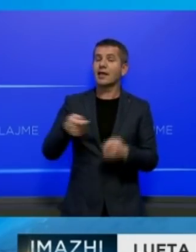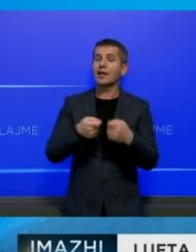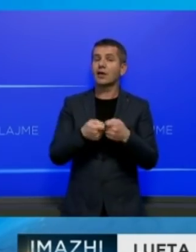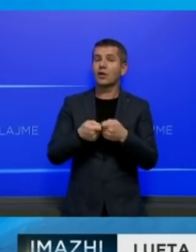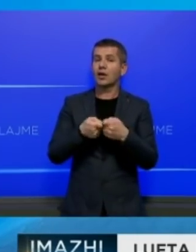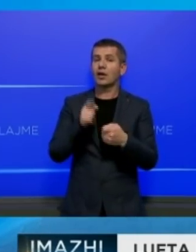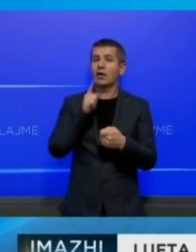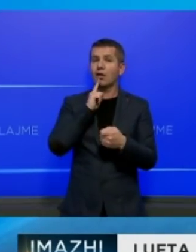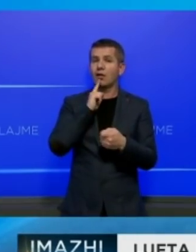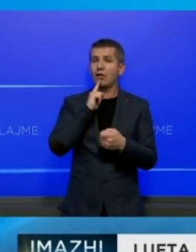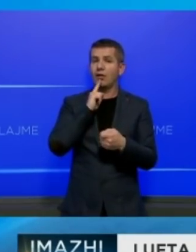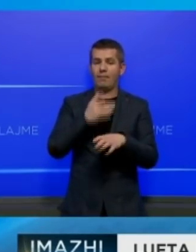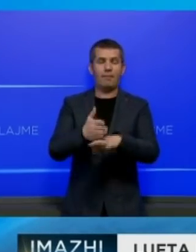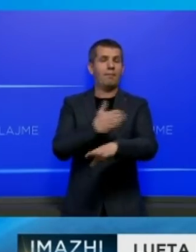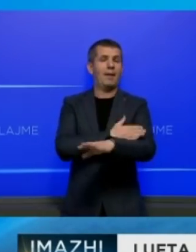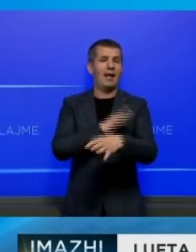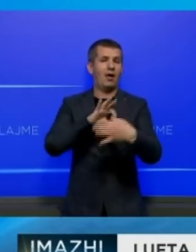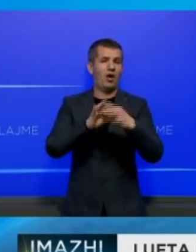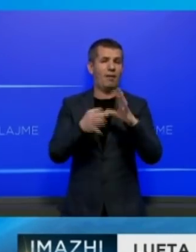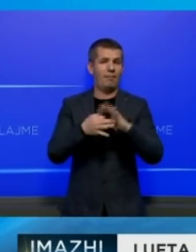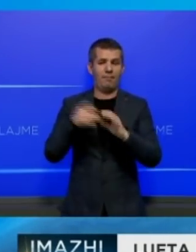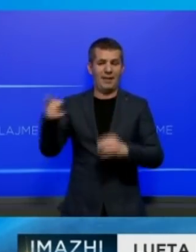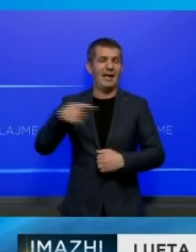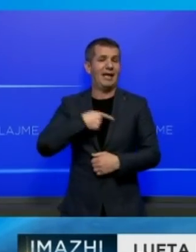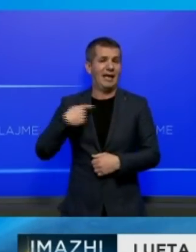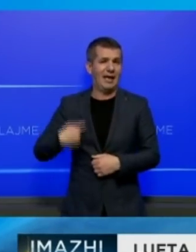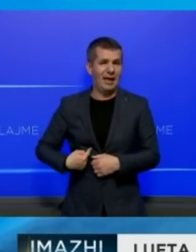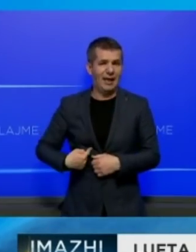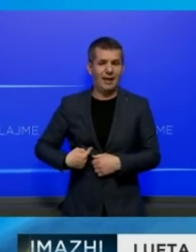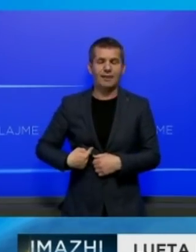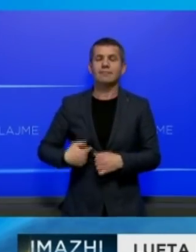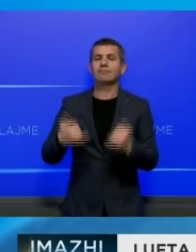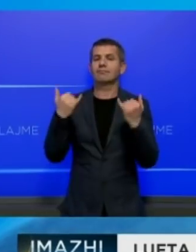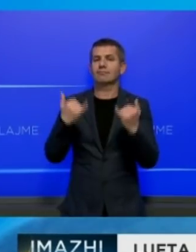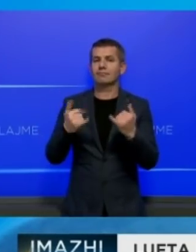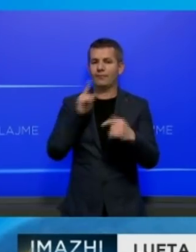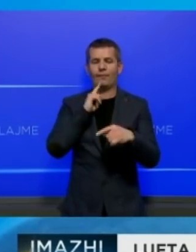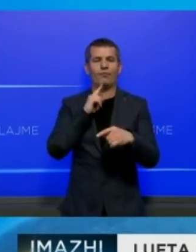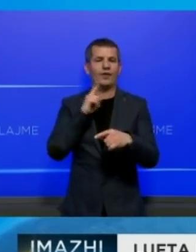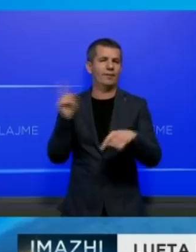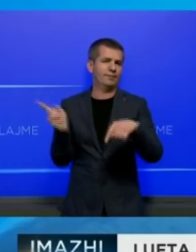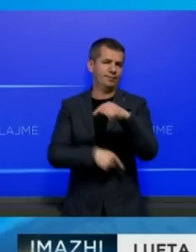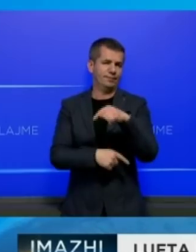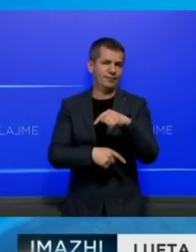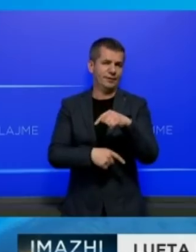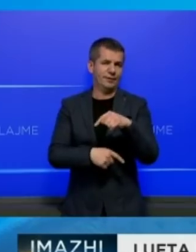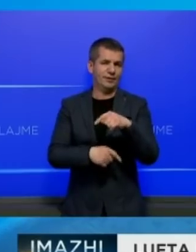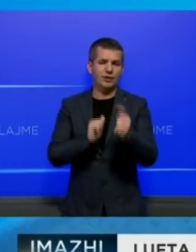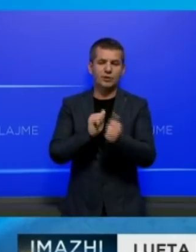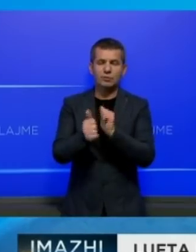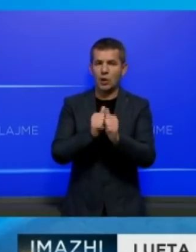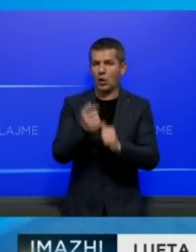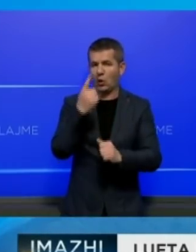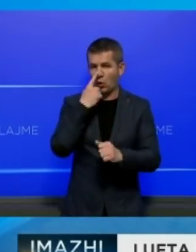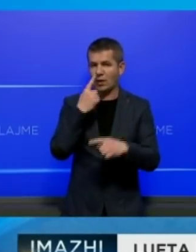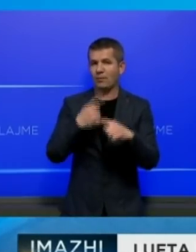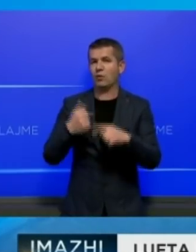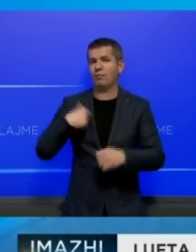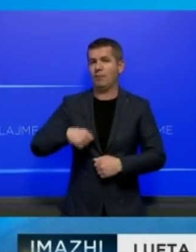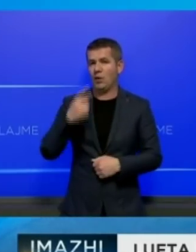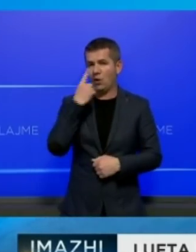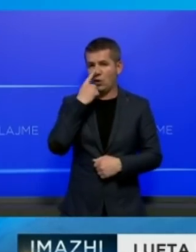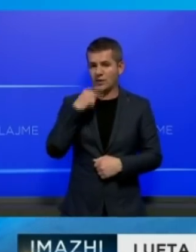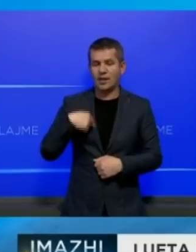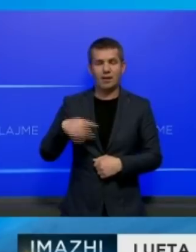e lojrave paraolimpike në Pekin të Kinës i kanë dërguar për në shtëpi sportistët rus dhe bielorus, duke thënë se Moska